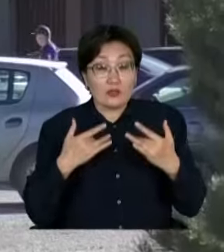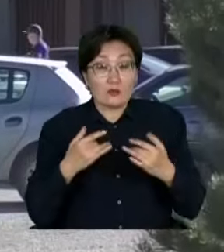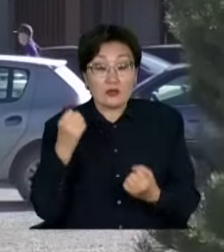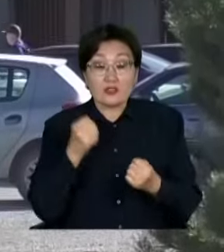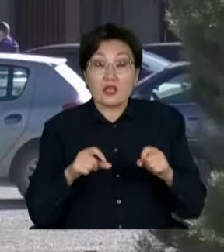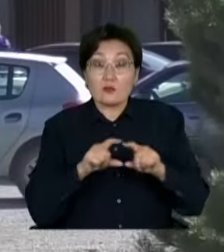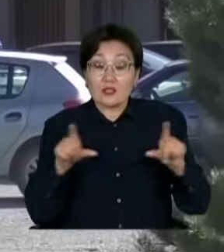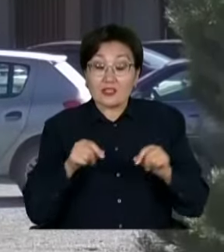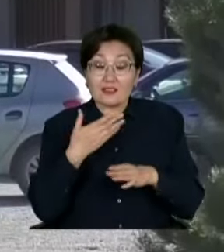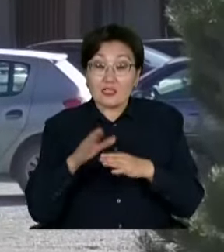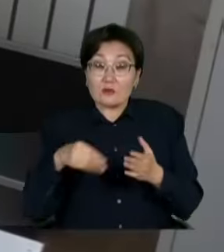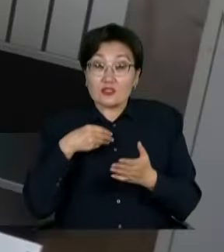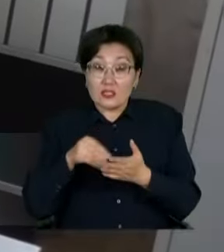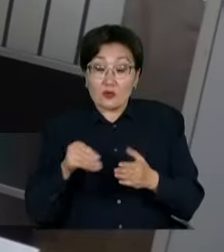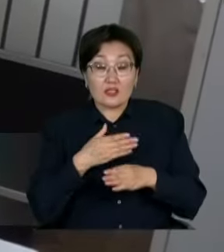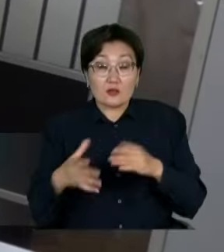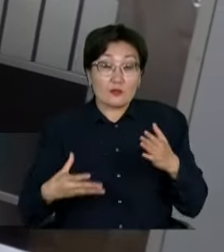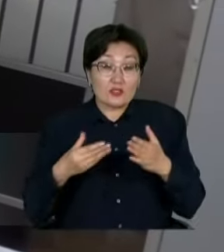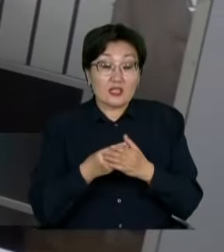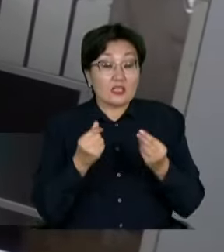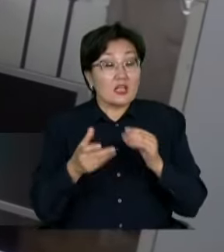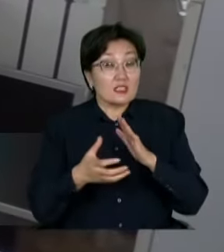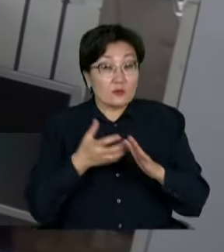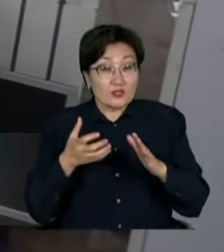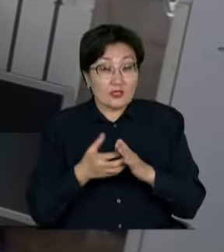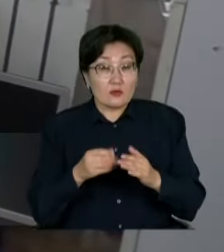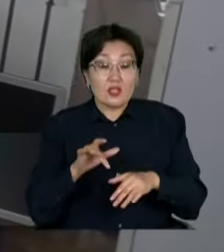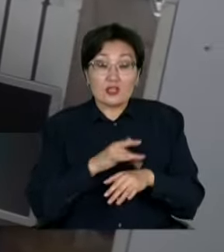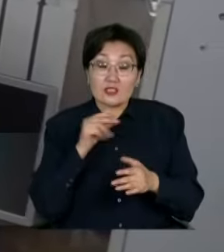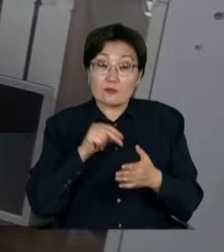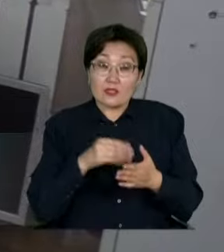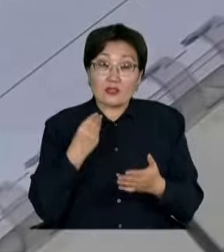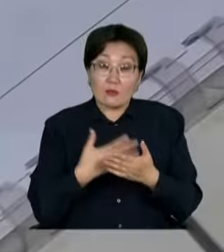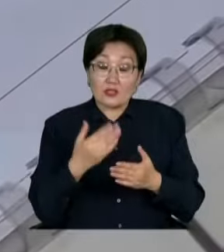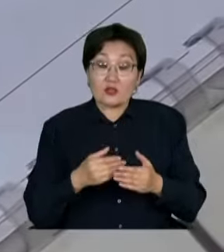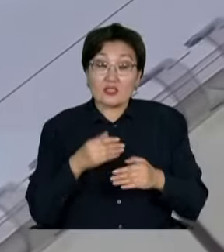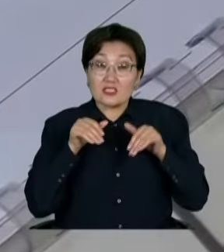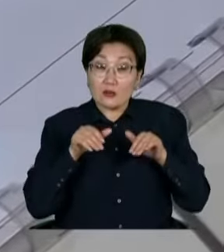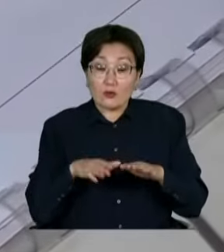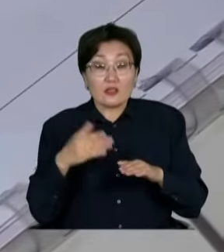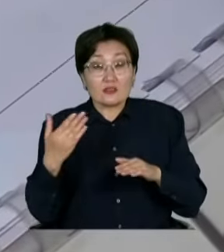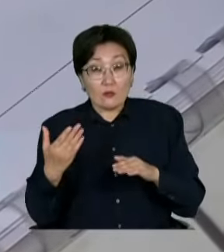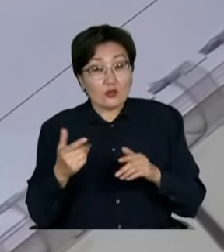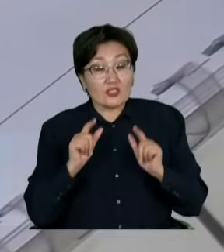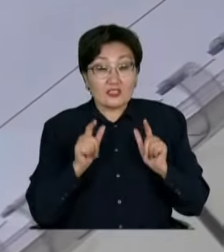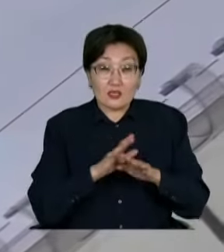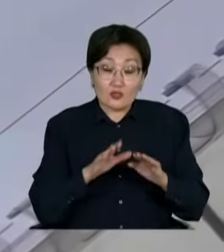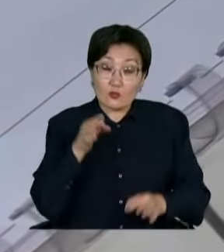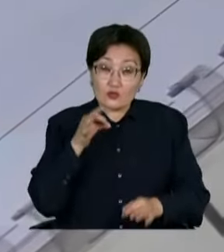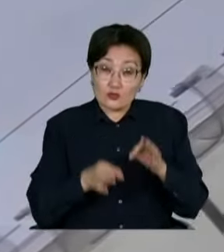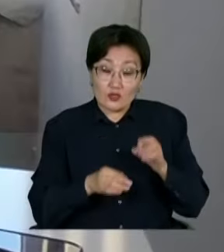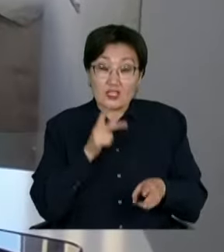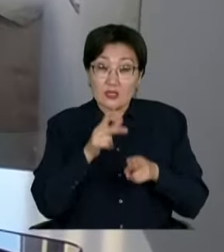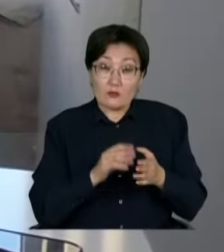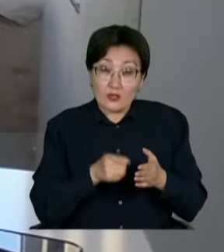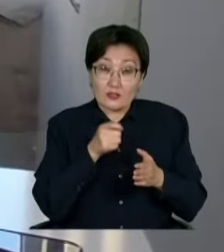автобекетті несиеге сатып алыпты, кредит жабуға қаражат жетпегендіктен қызмет құнын көтеремін дейді ол. Екінші тарап бұған келіспесе сотқа жүгінетінін